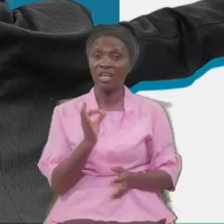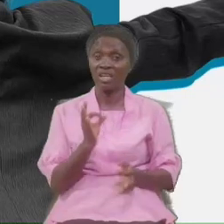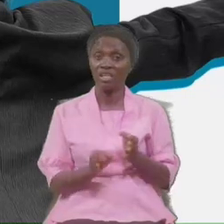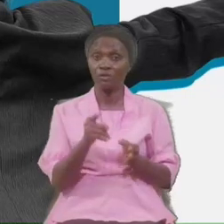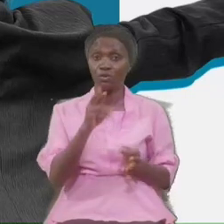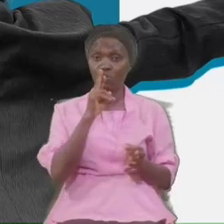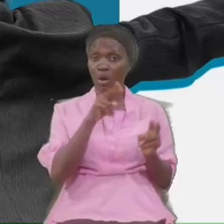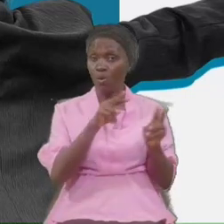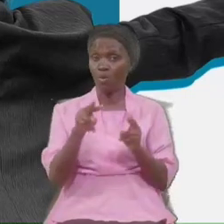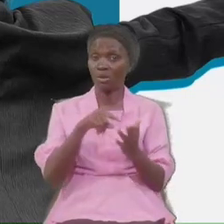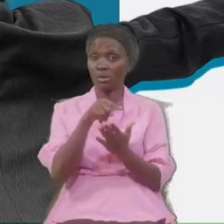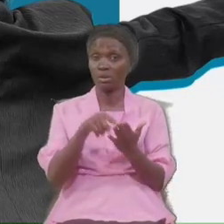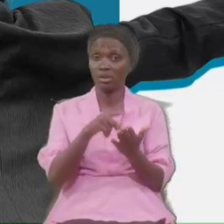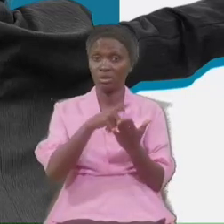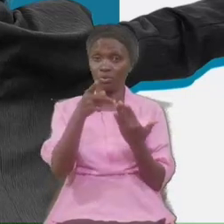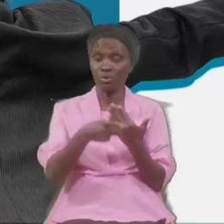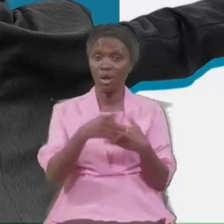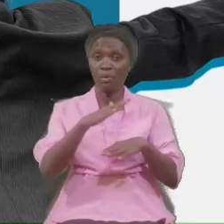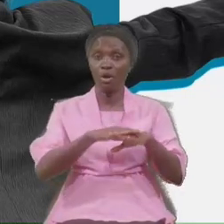l'avoir. Si vous êtes en ligne